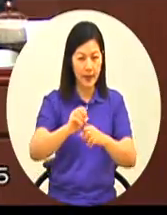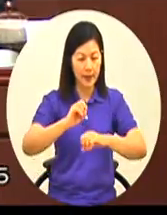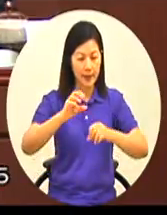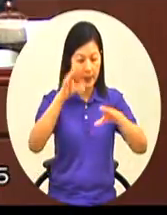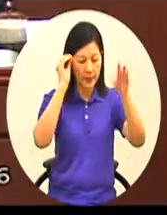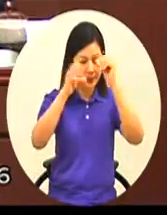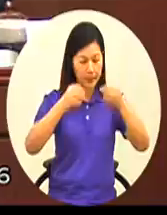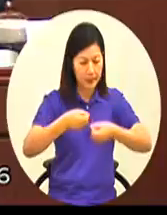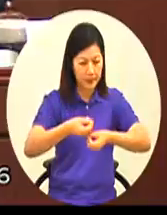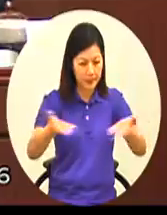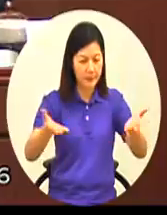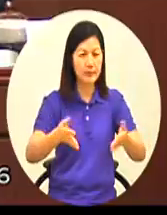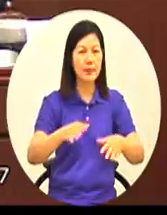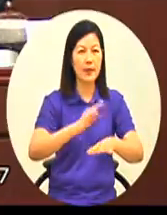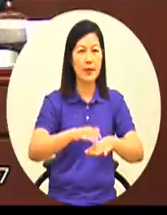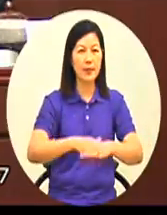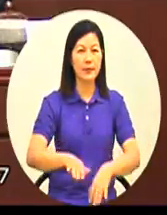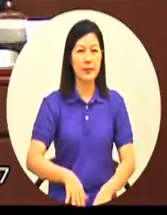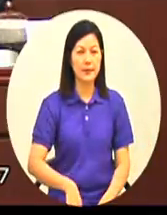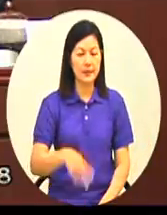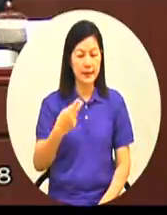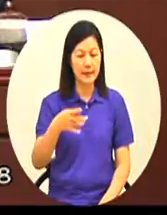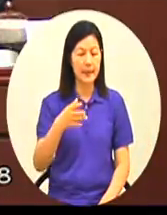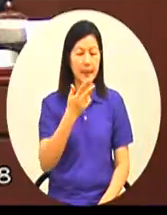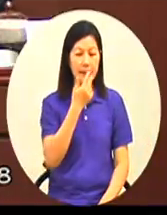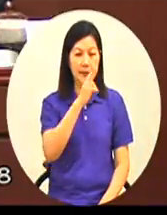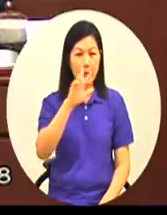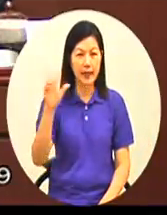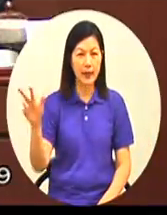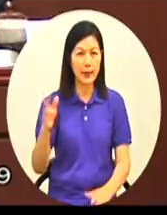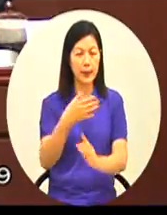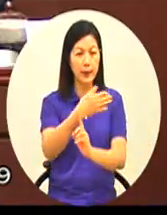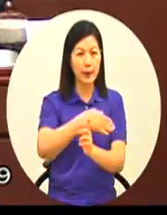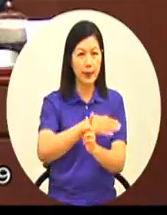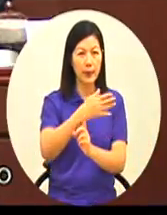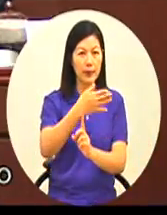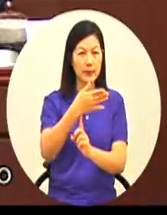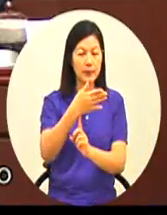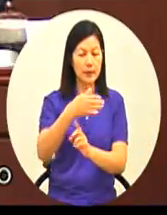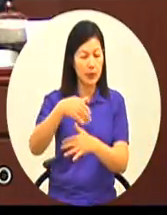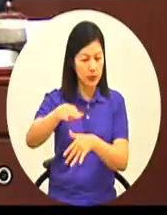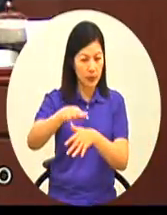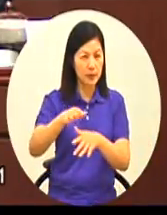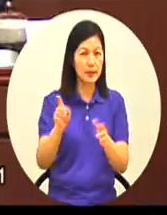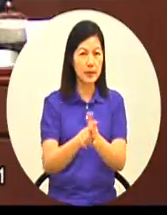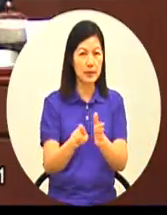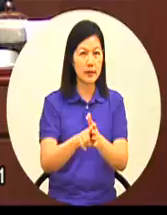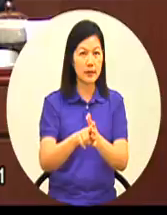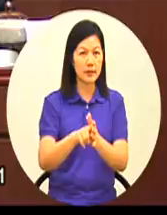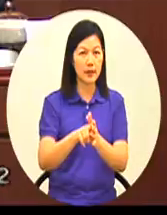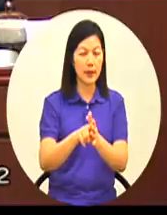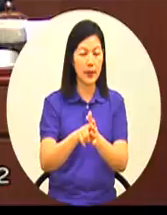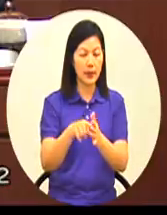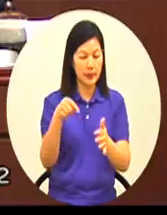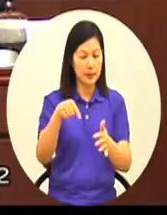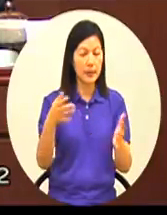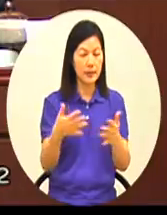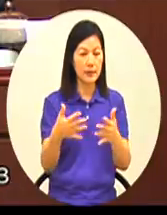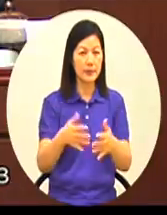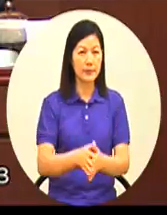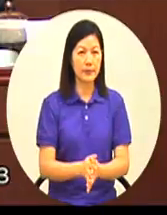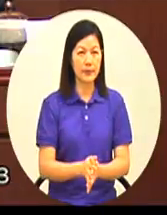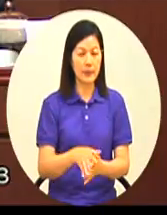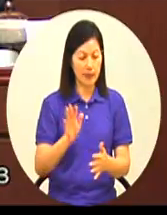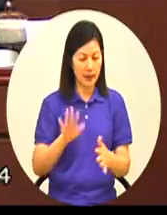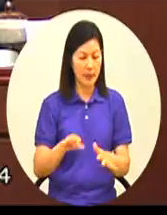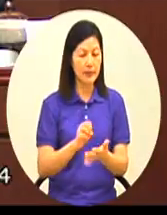露。那再来就是说也有提到那个彩、那个同志游行的时候有关于彩虹旗的问题，跟议员